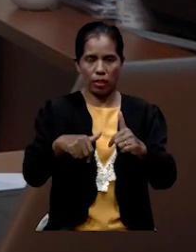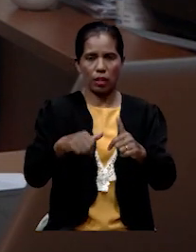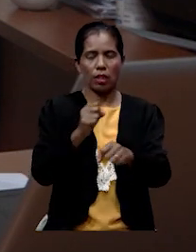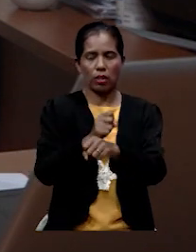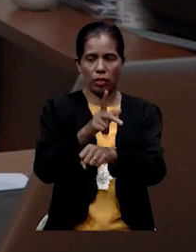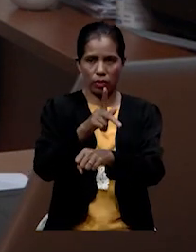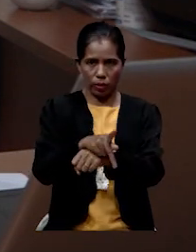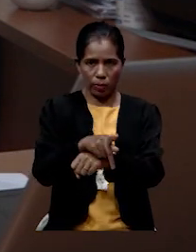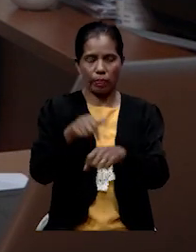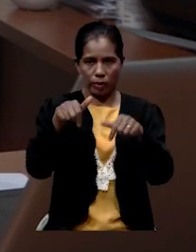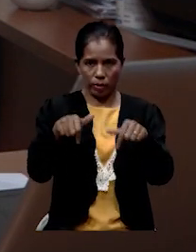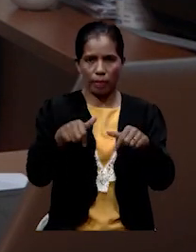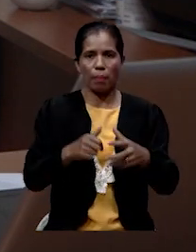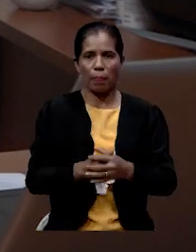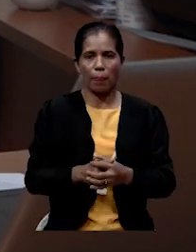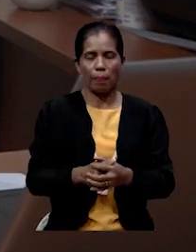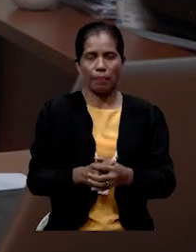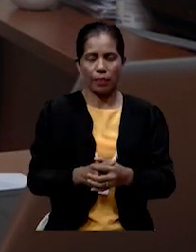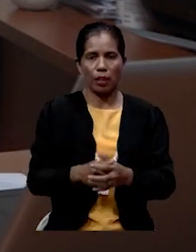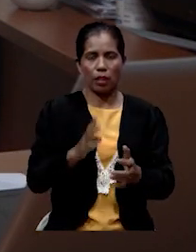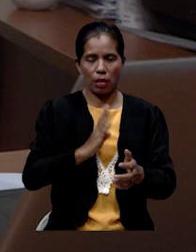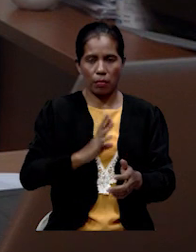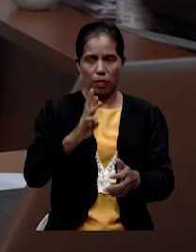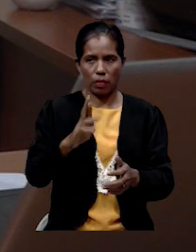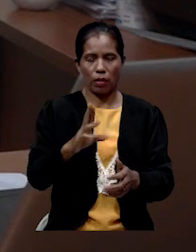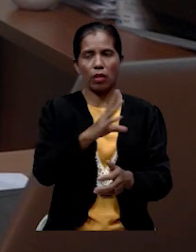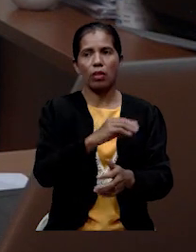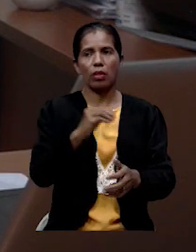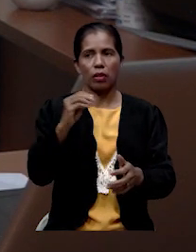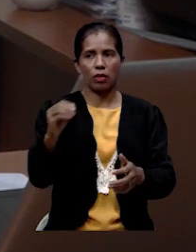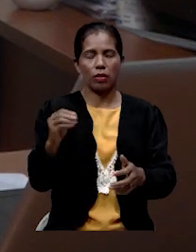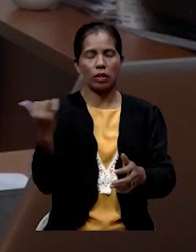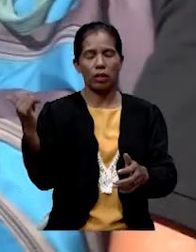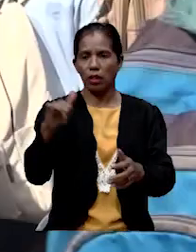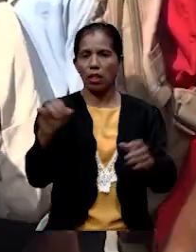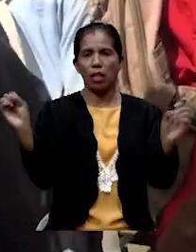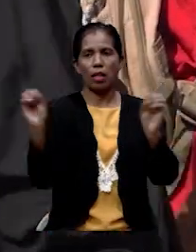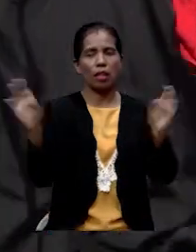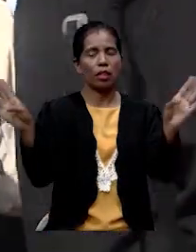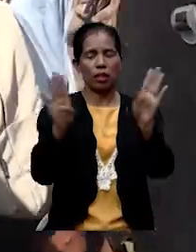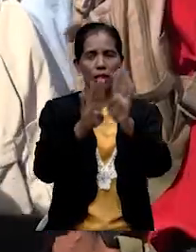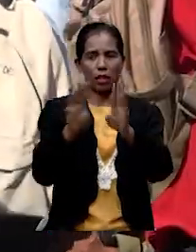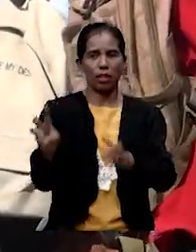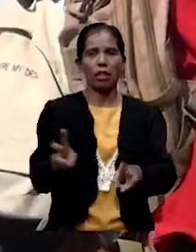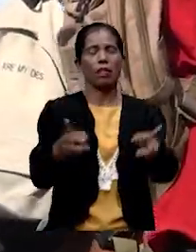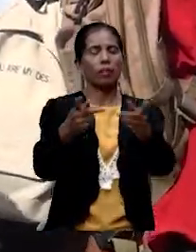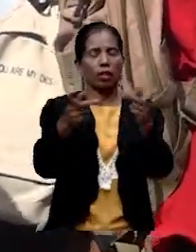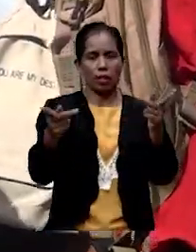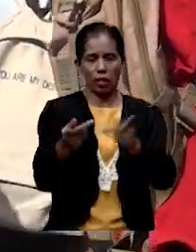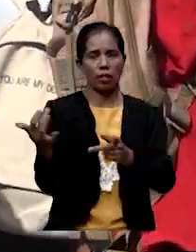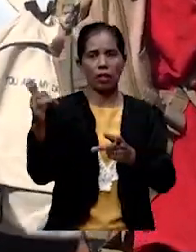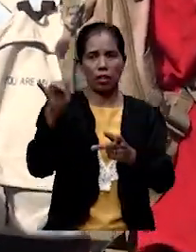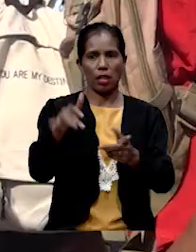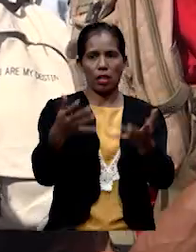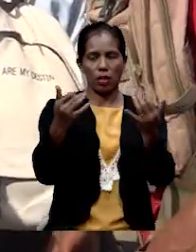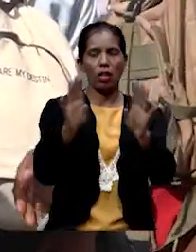ia doka bekora ne no mo sir la takadala no ba sentur sira de bema ka agora rau